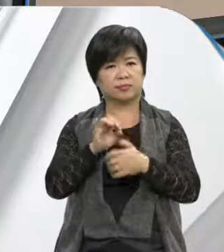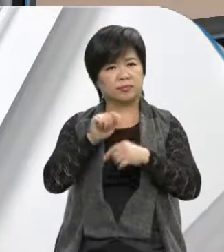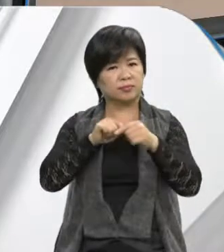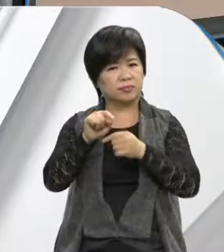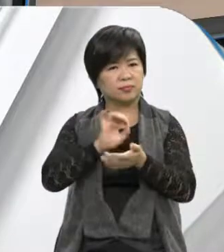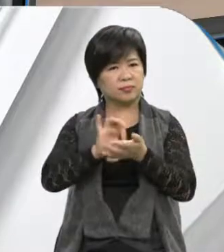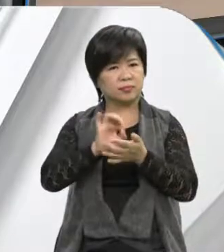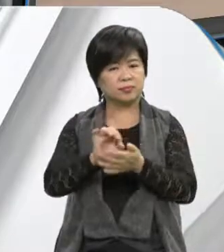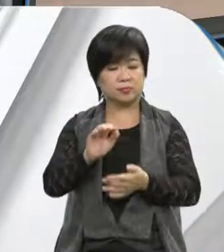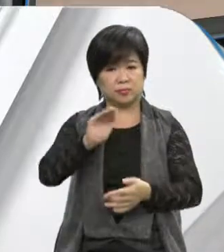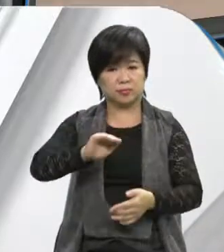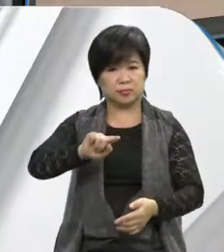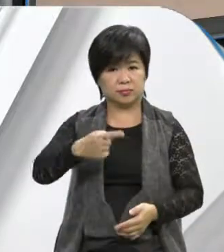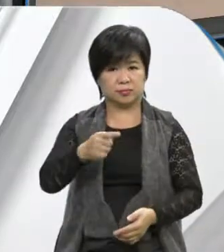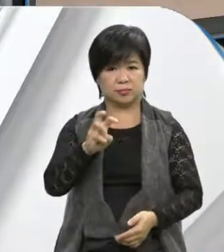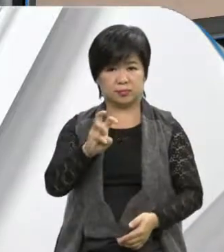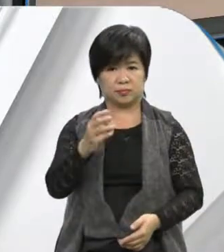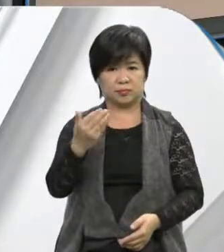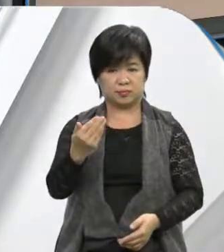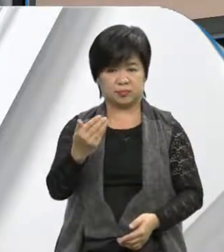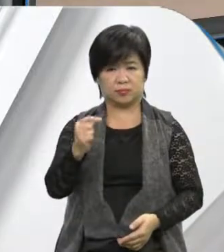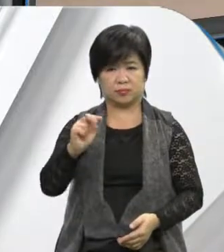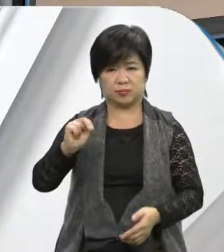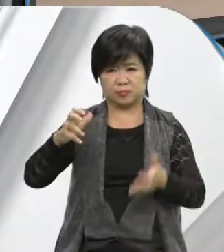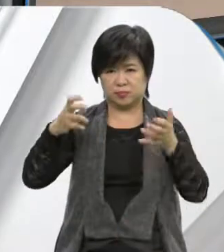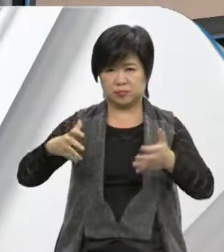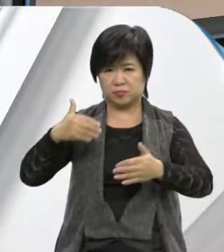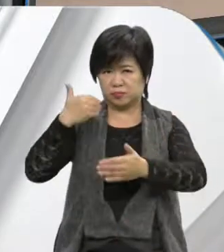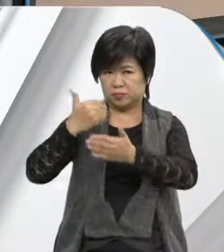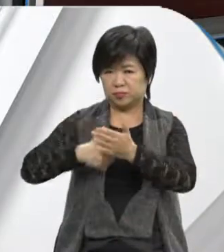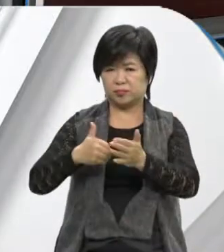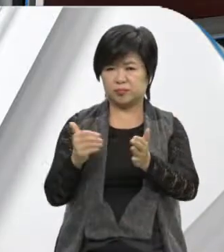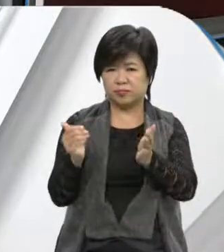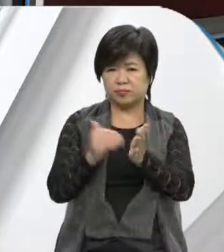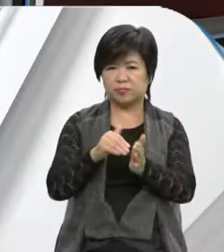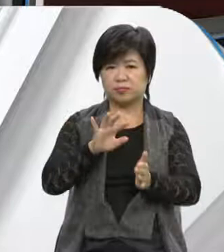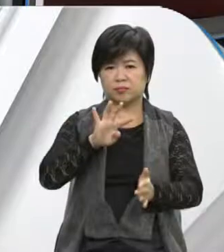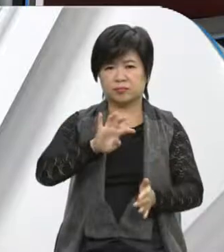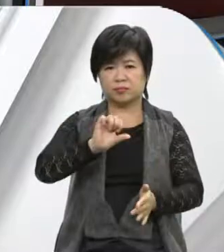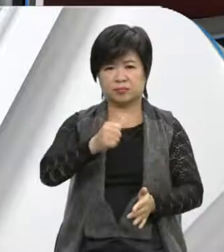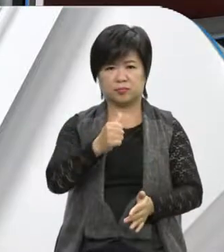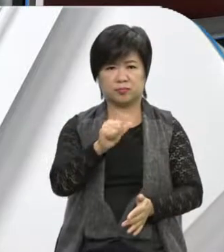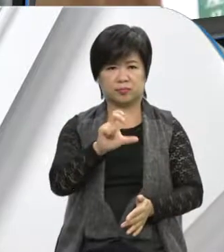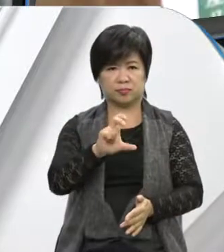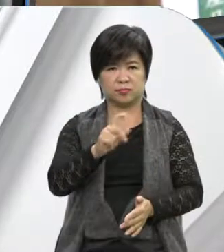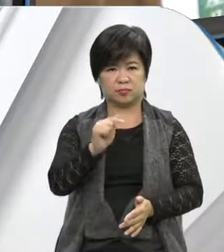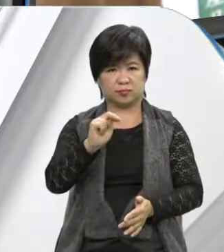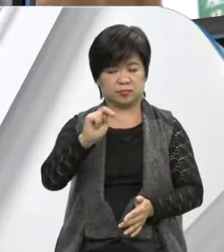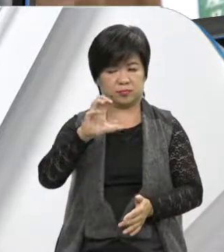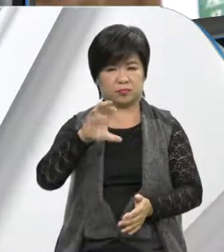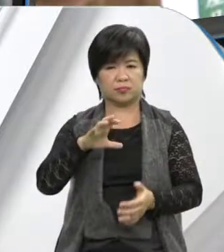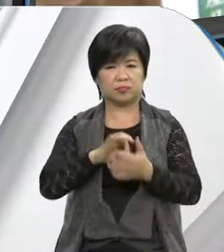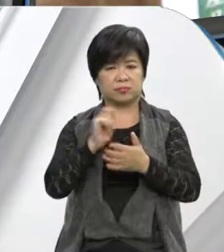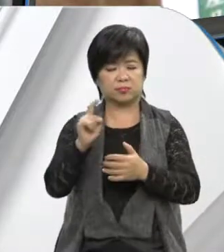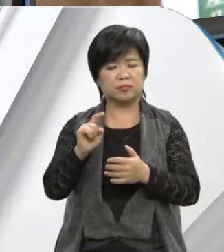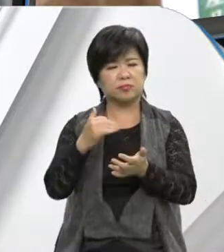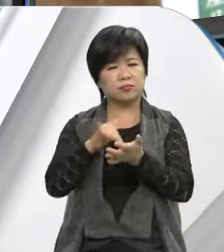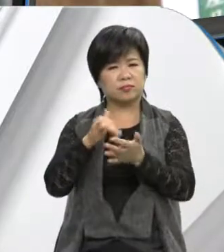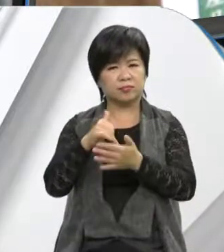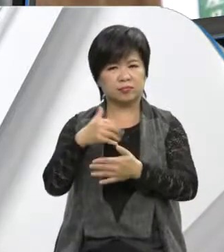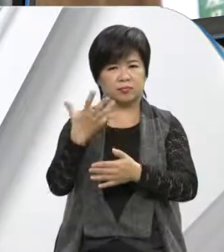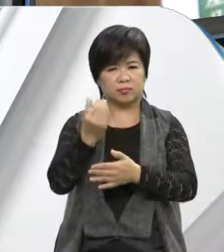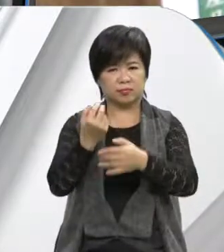使用量由1139吨减少到4570吨，也是十年减少一半的目